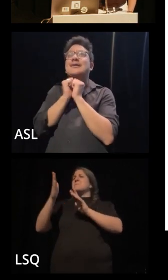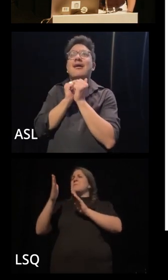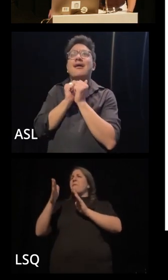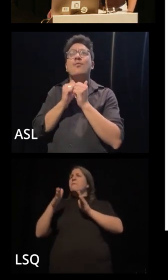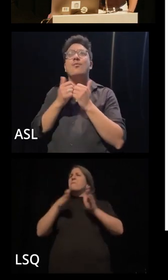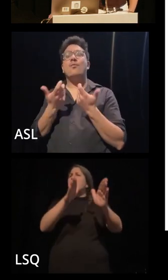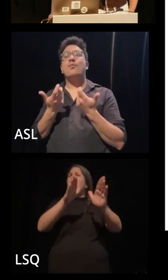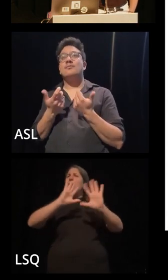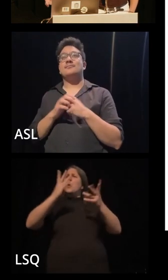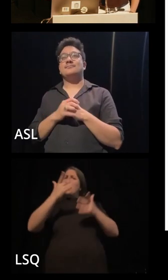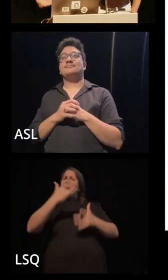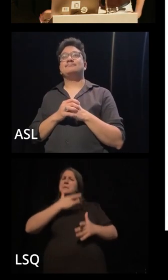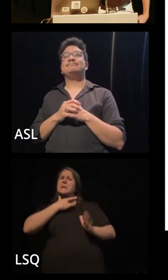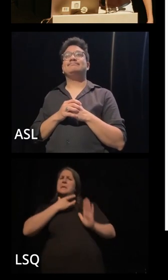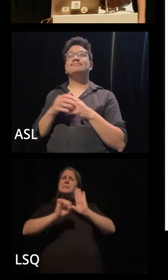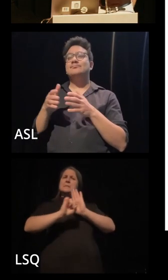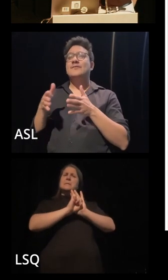plastique.